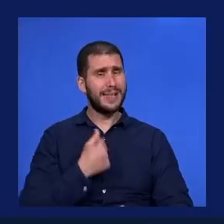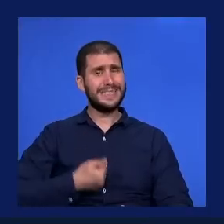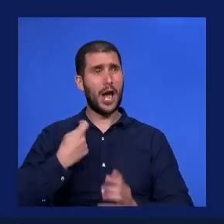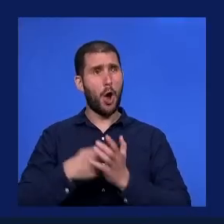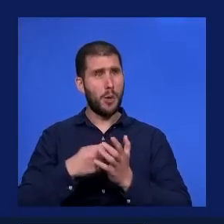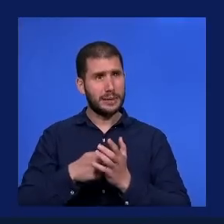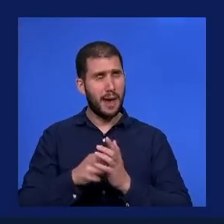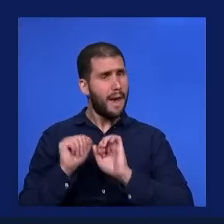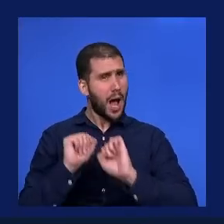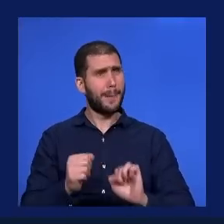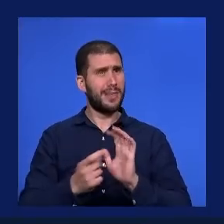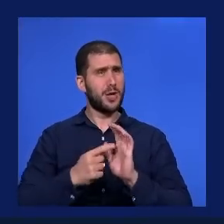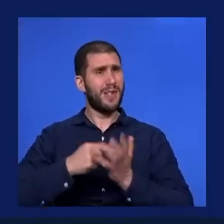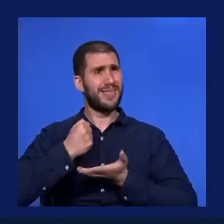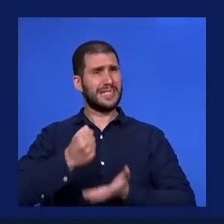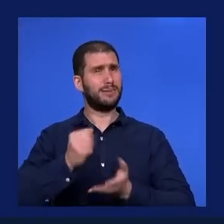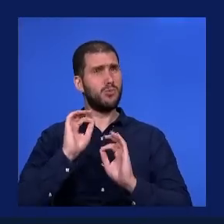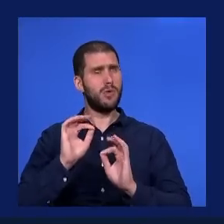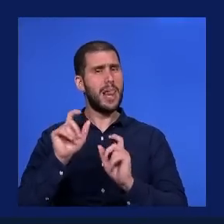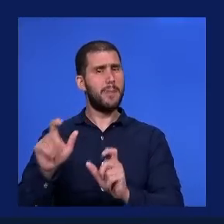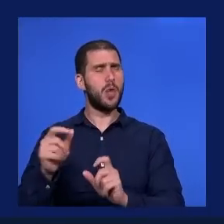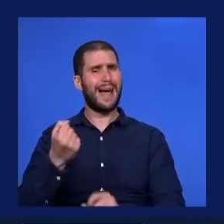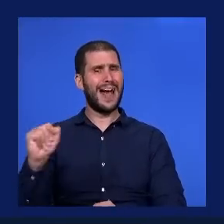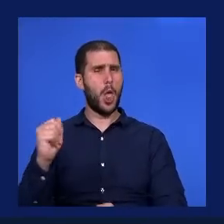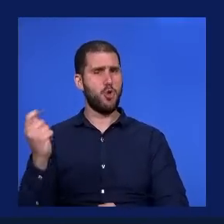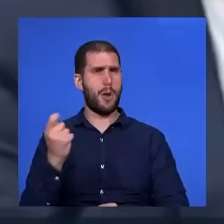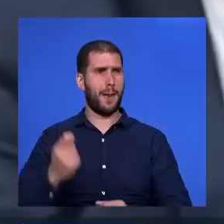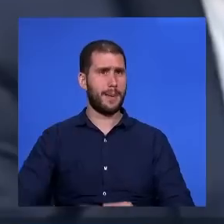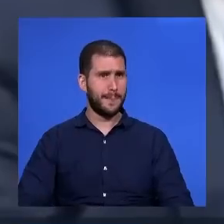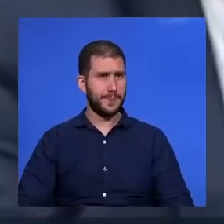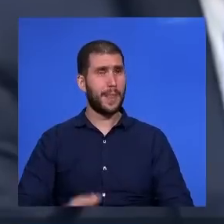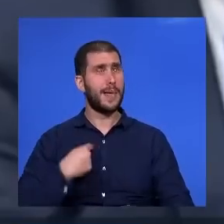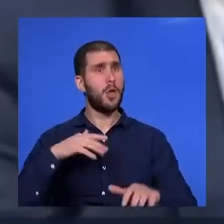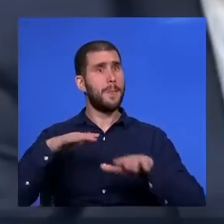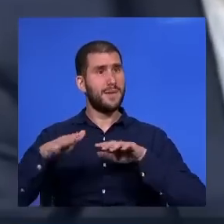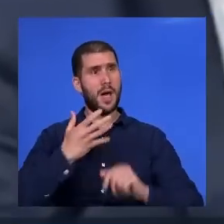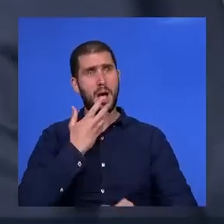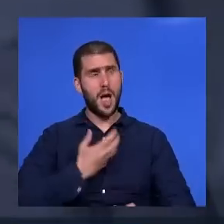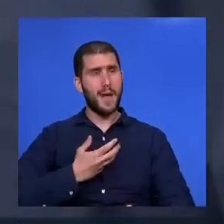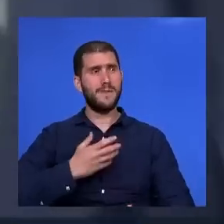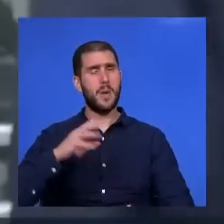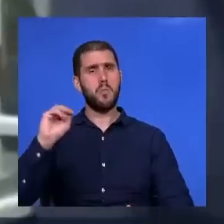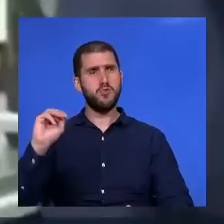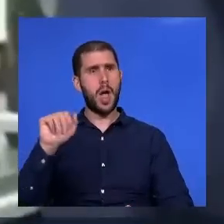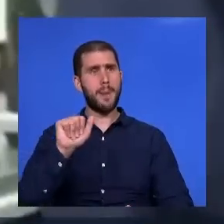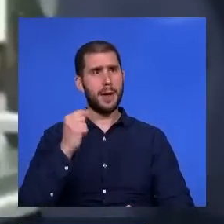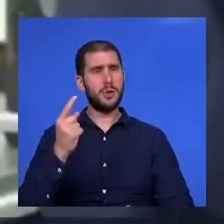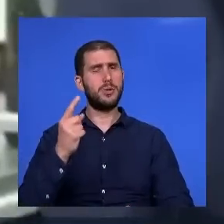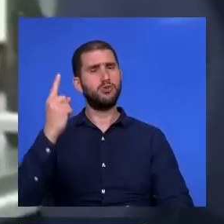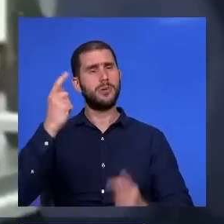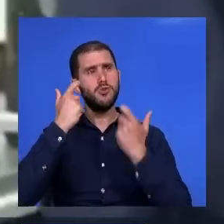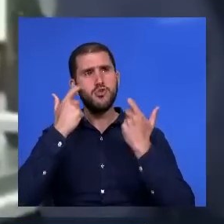האוצר אגבה כל דרישה תקציבית למען מניעת חילול שבת. אנחנו מברכים את הרב רבי משה ארבל, השם ישמרו